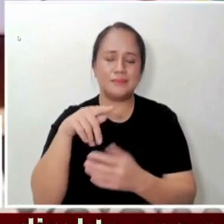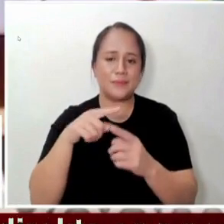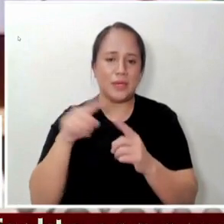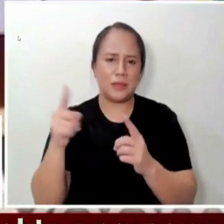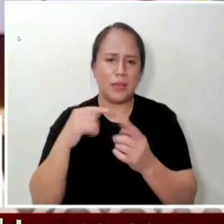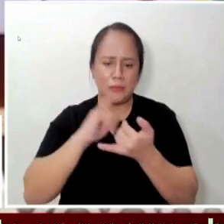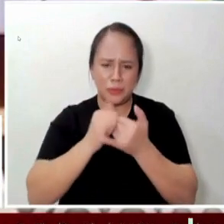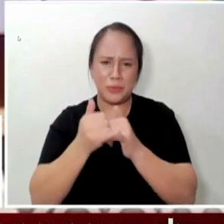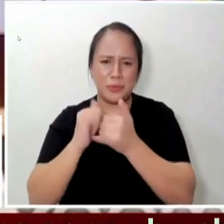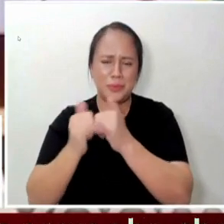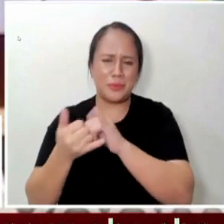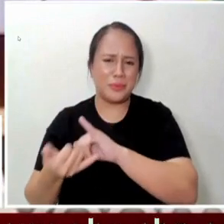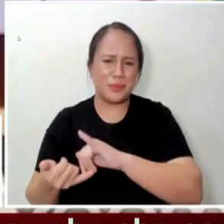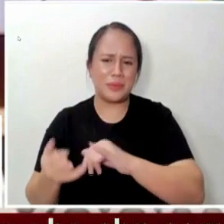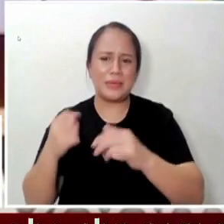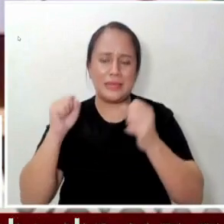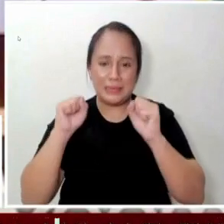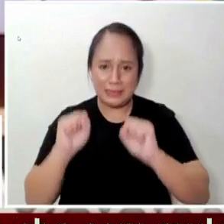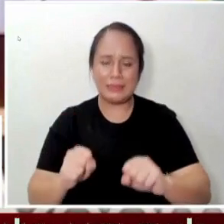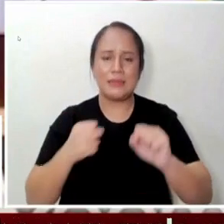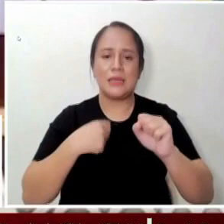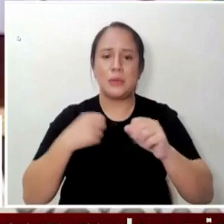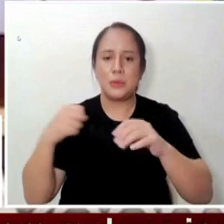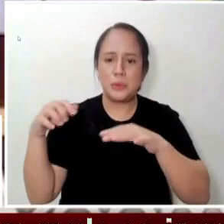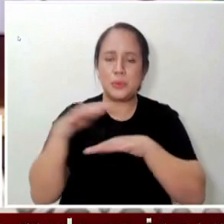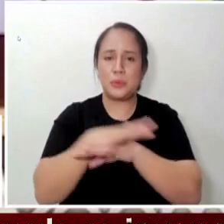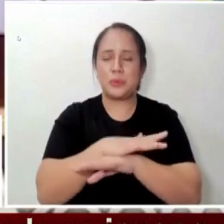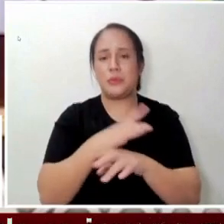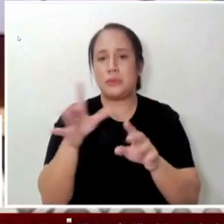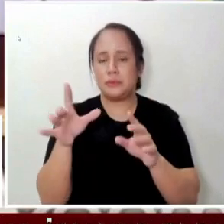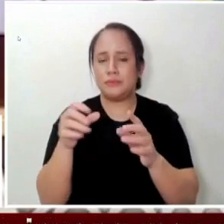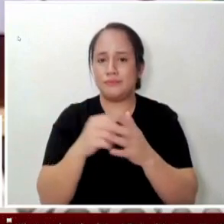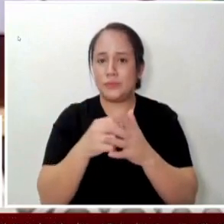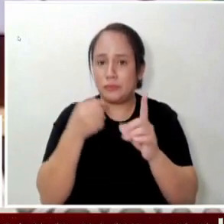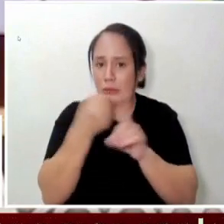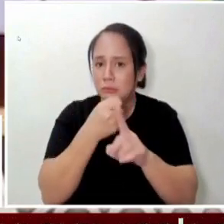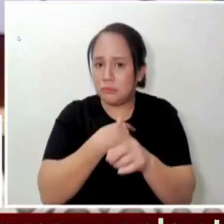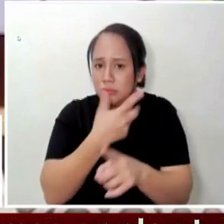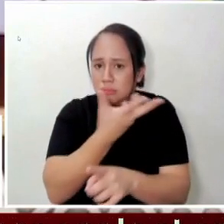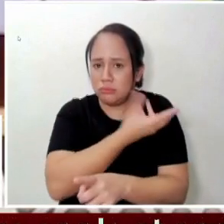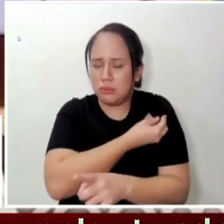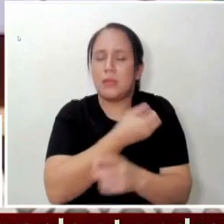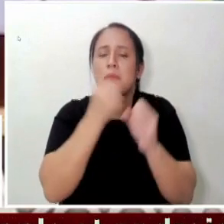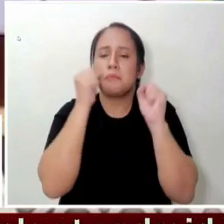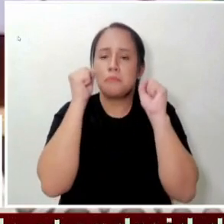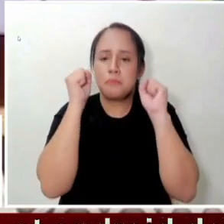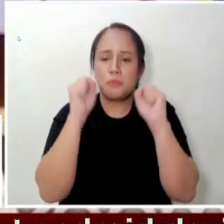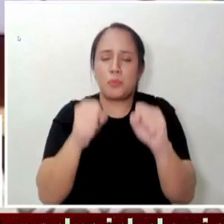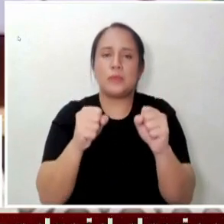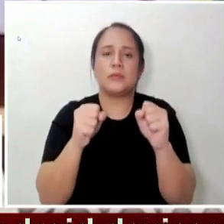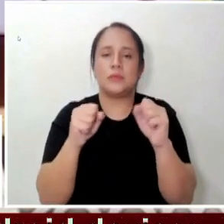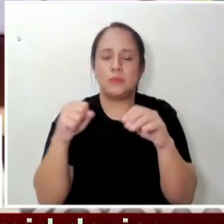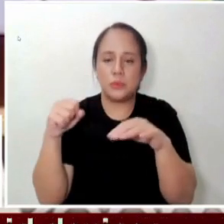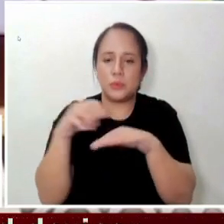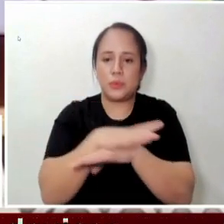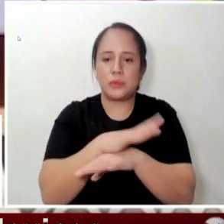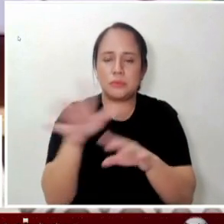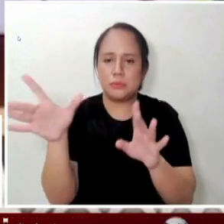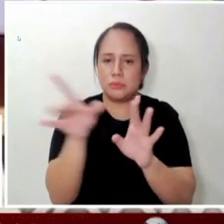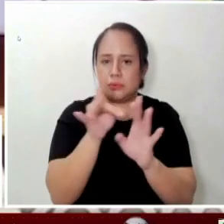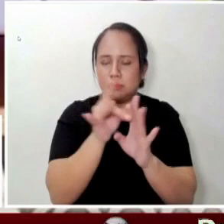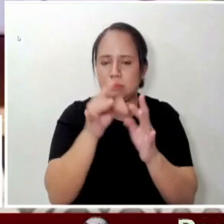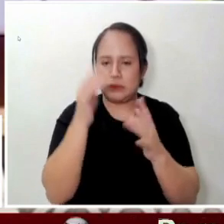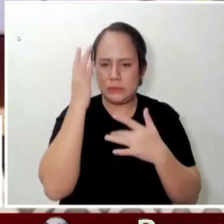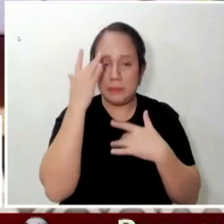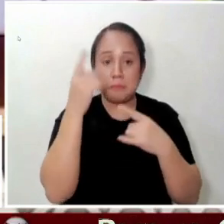ay maari maka-apekto rin sa ating efficacy ng bakuna, maari rin po makapag-apekto sa transmission ng sakit. Pero